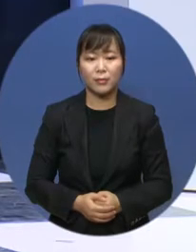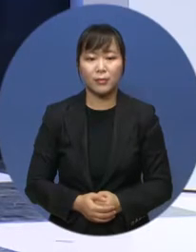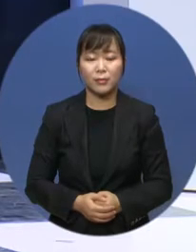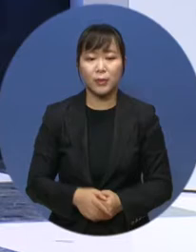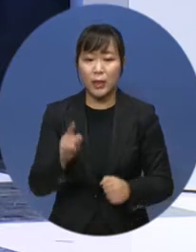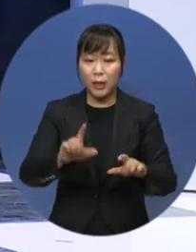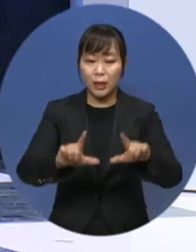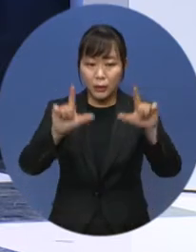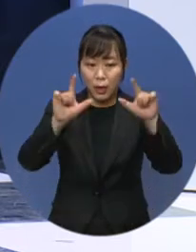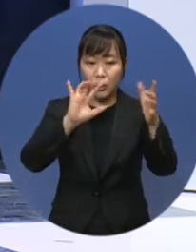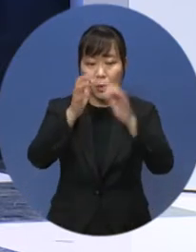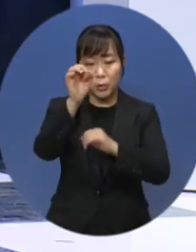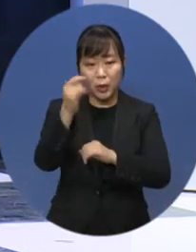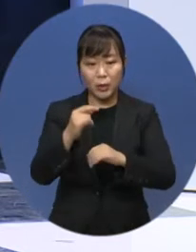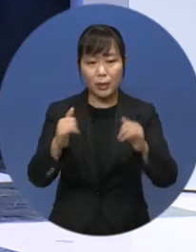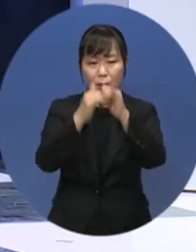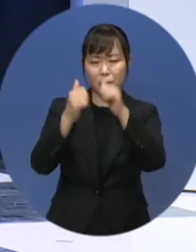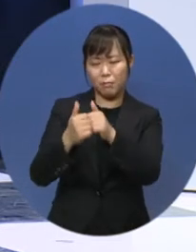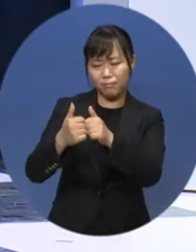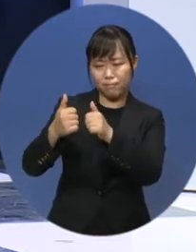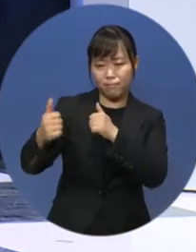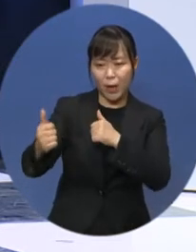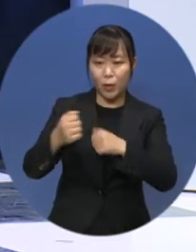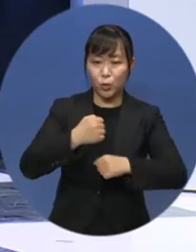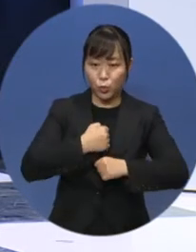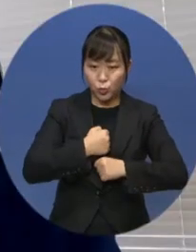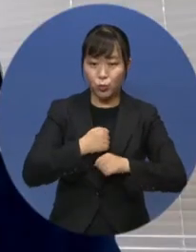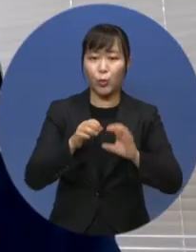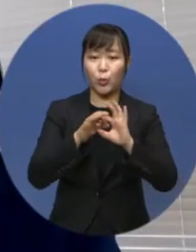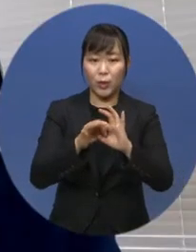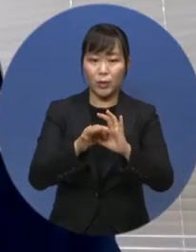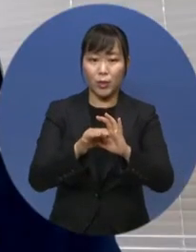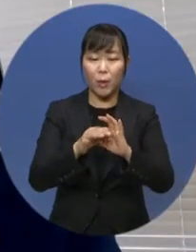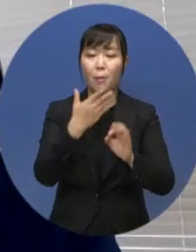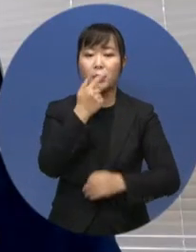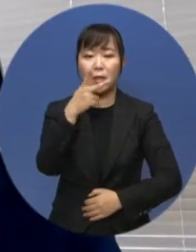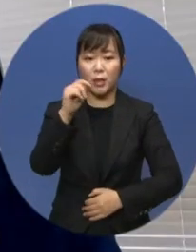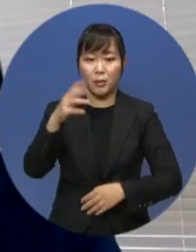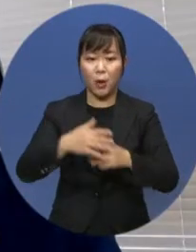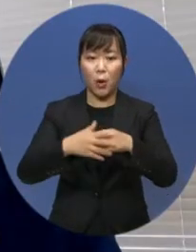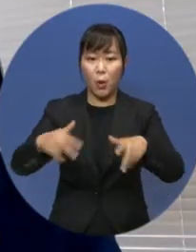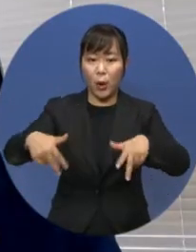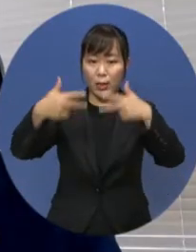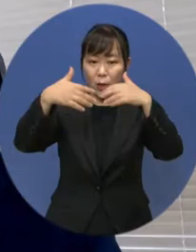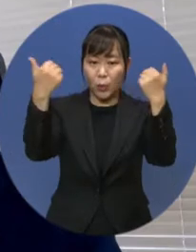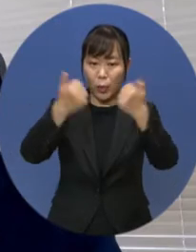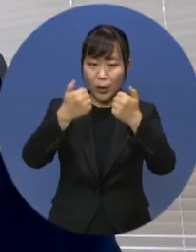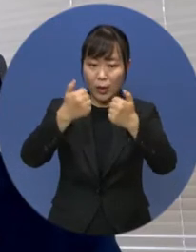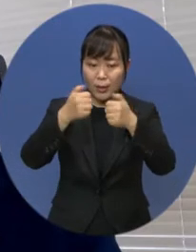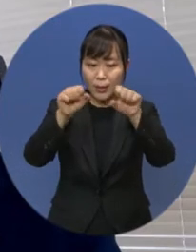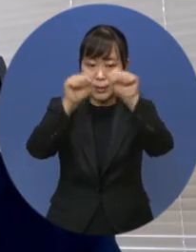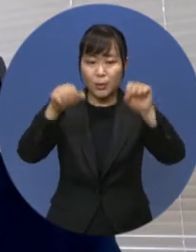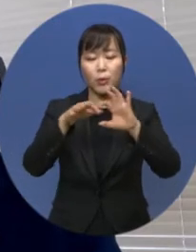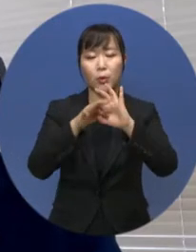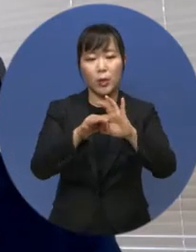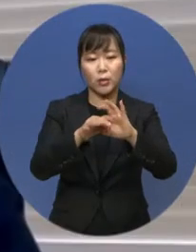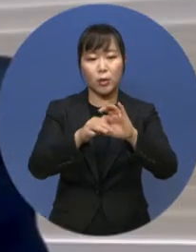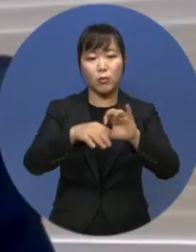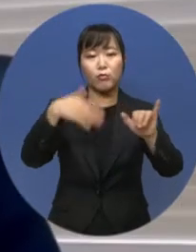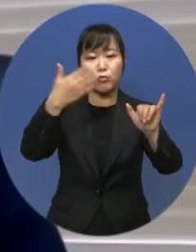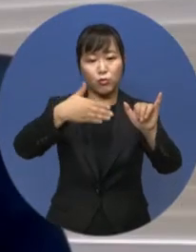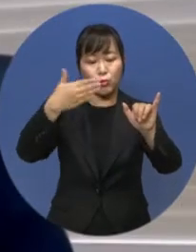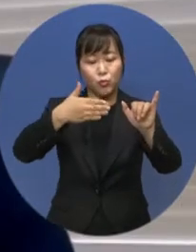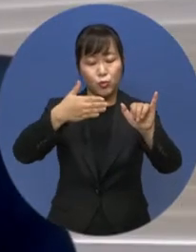한편 자, 그래서 이날 토론회는 행정처분입니다. 사회적 거리두기 지침에 따라 복지TV 화상회의 시스템을 통해 유튜브